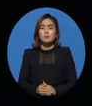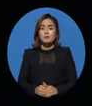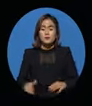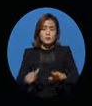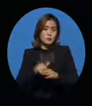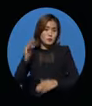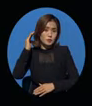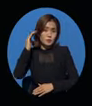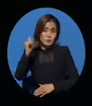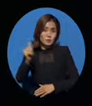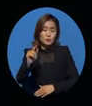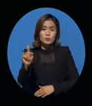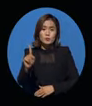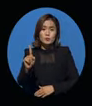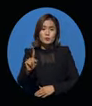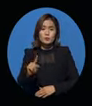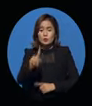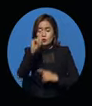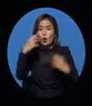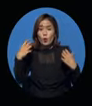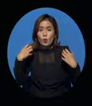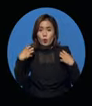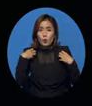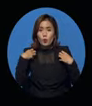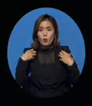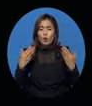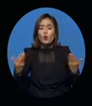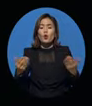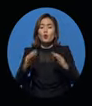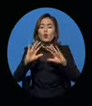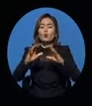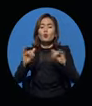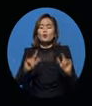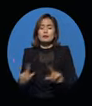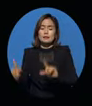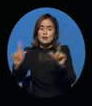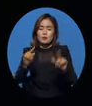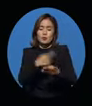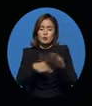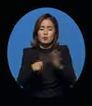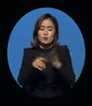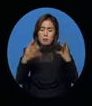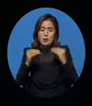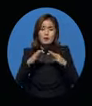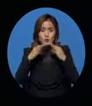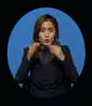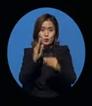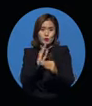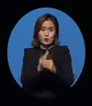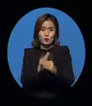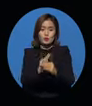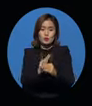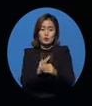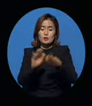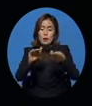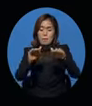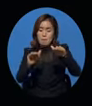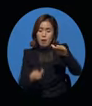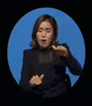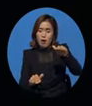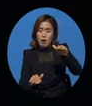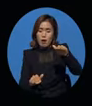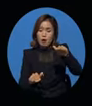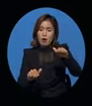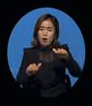정부는 민생을 위해서 어느 정부보다 도 많은 노력을 해왔다고 생각합니다 우리가 양극화 문제가 정말 국가의